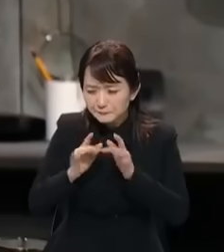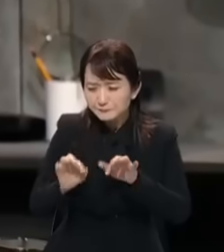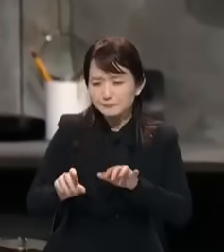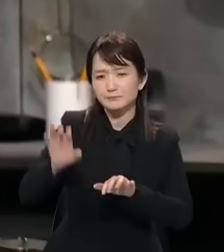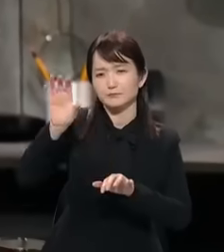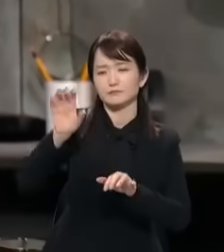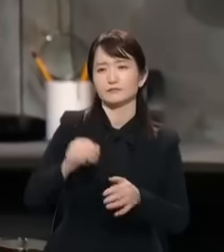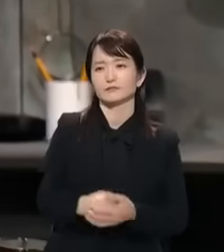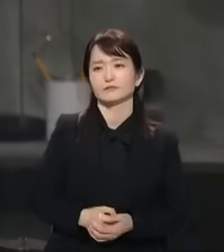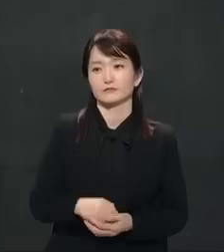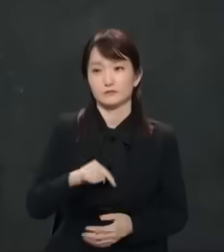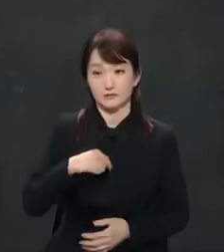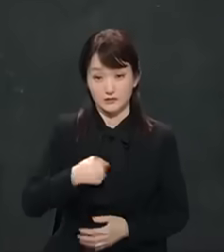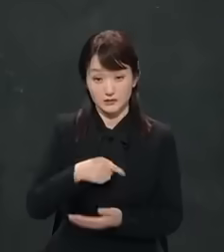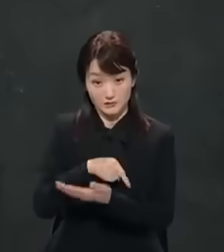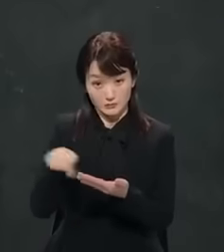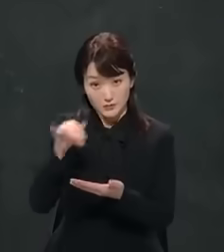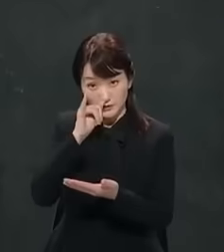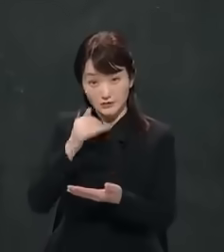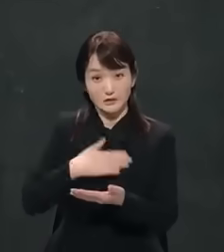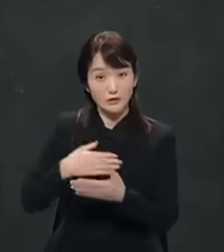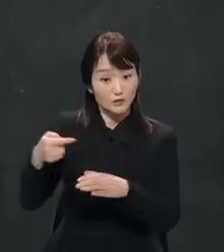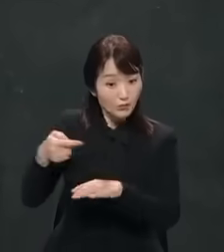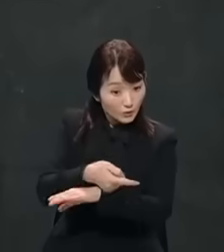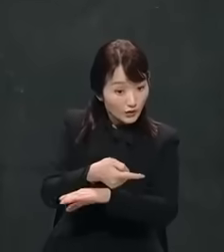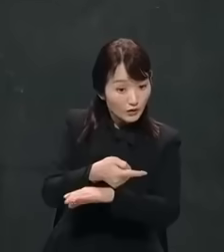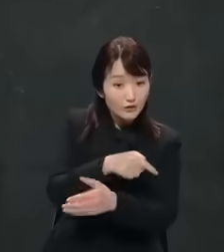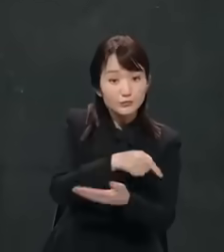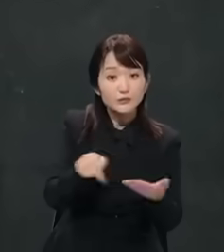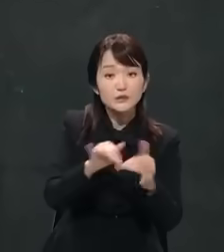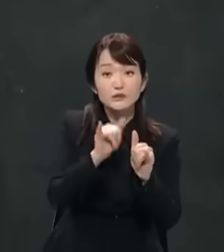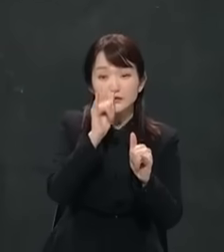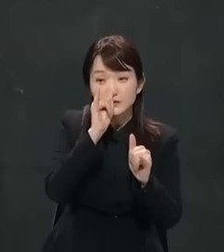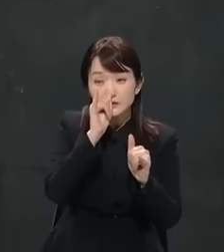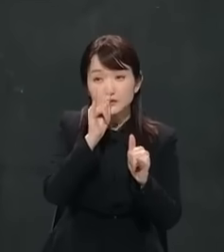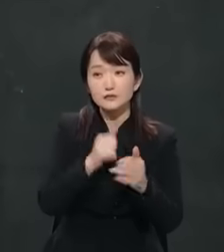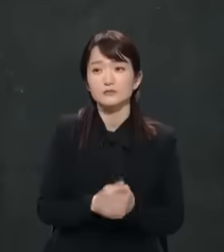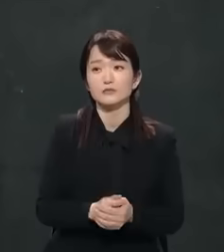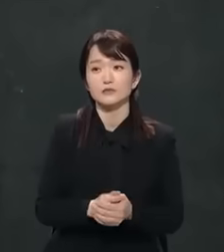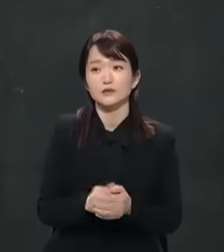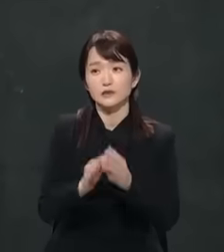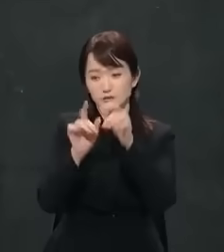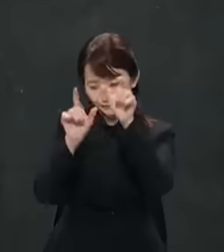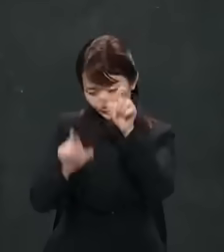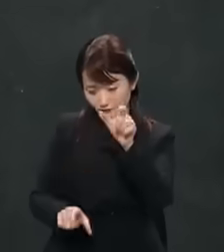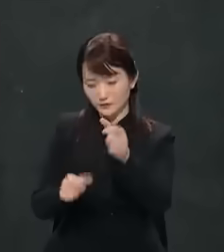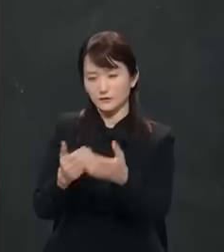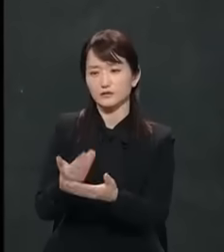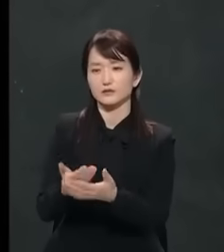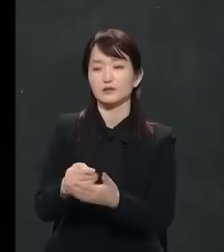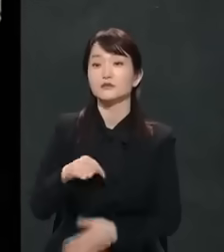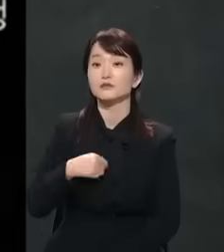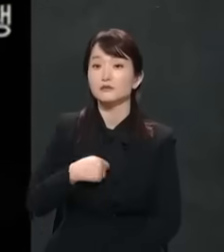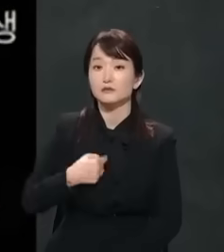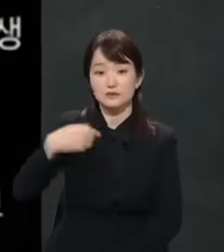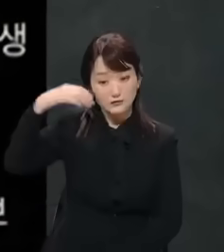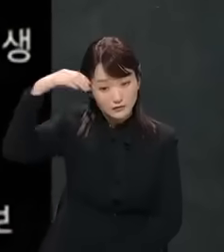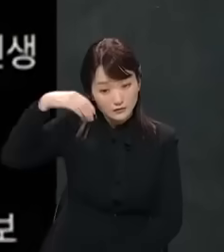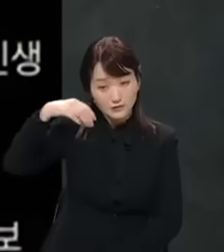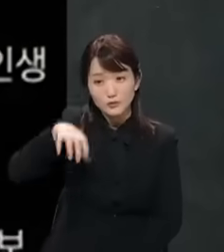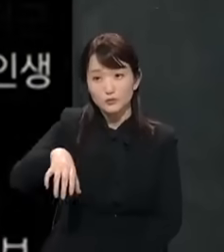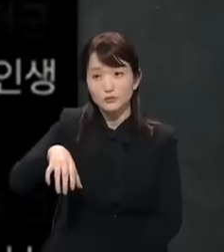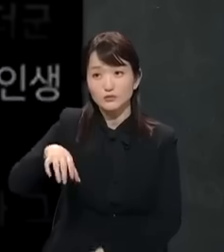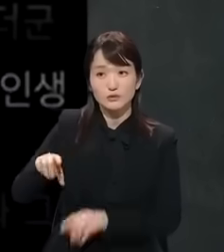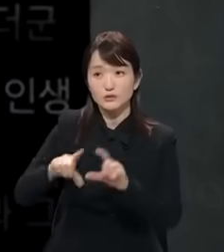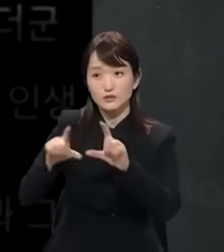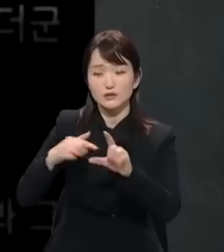자신은 이렇게 당했는데 나 말고 혹시 당한 사람이 있으면 얘기를 좀 해 달라 자기는이 영등포 여기 지금 살고 있는 내